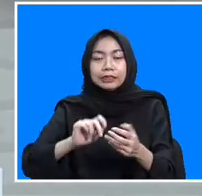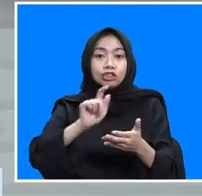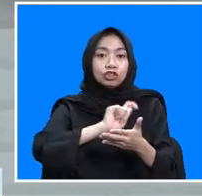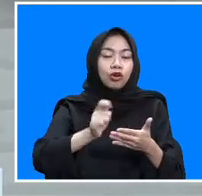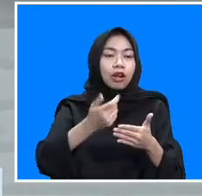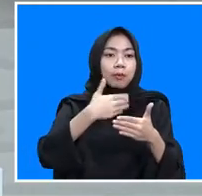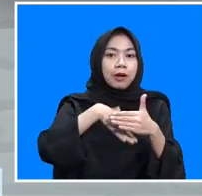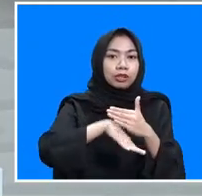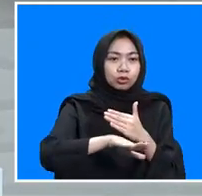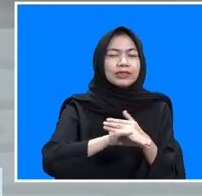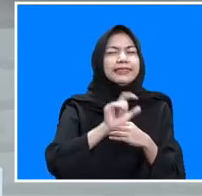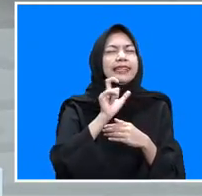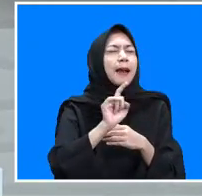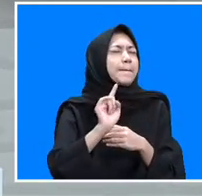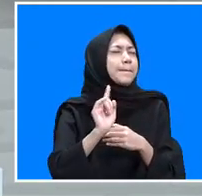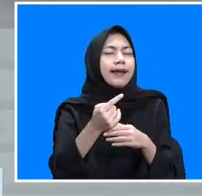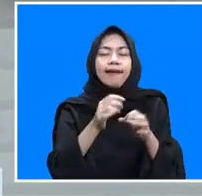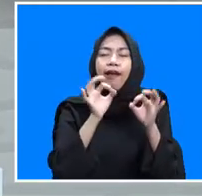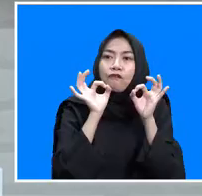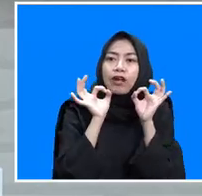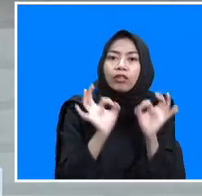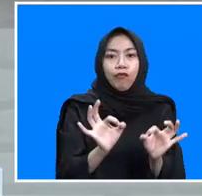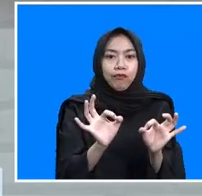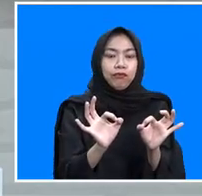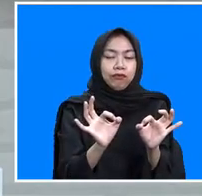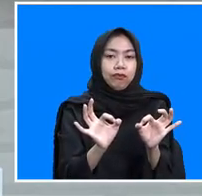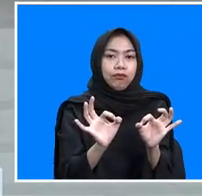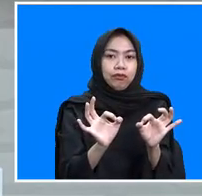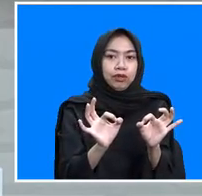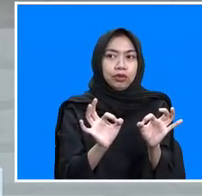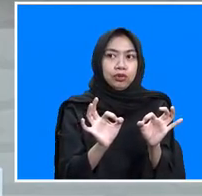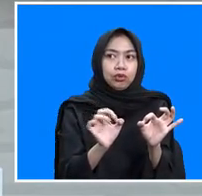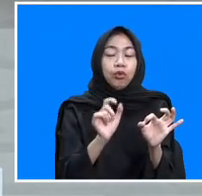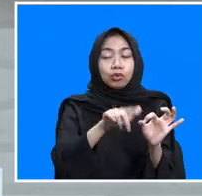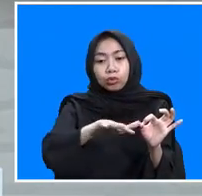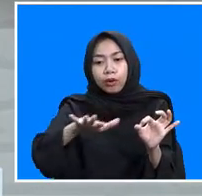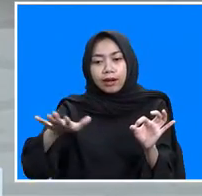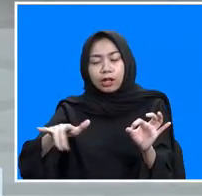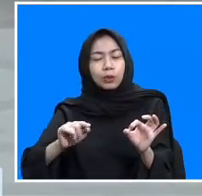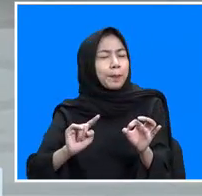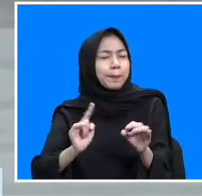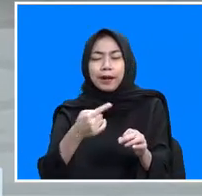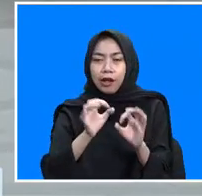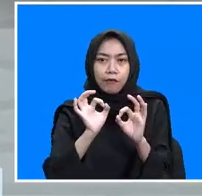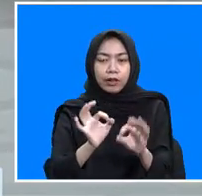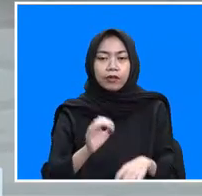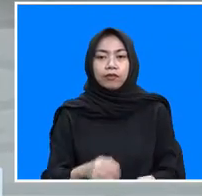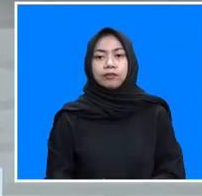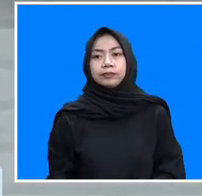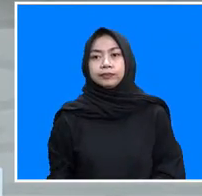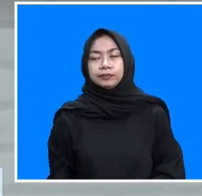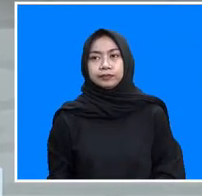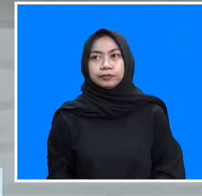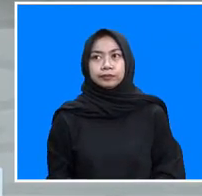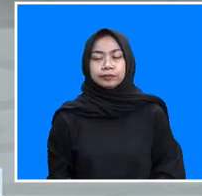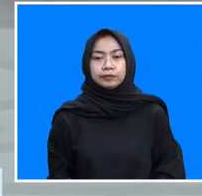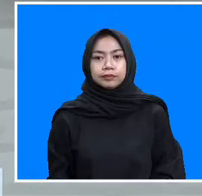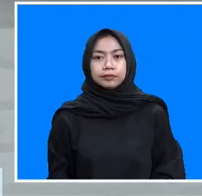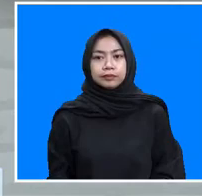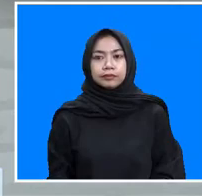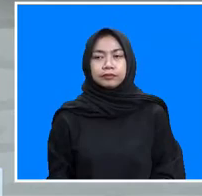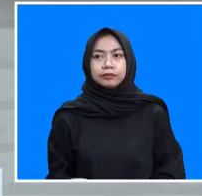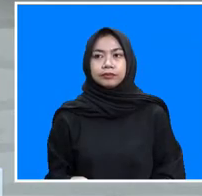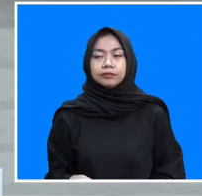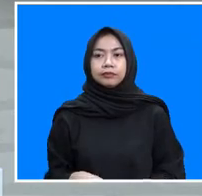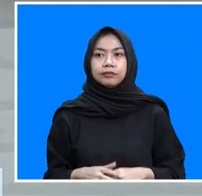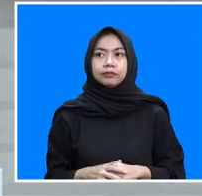ini masih metode yang lebih baik bagi anak-anak kita dan para pemuda kita secara umum. Nah, pada sore hari